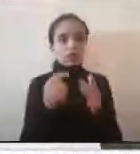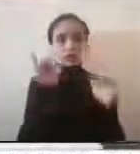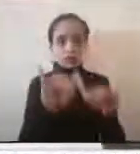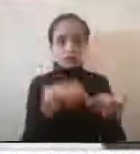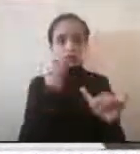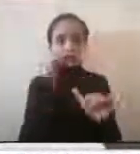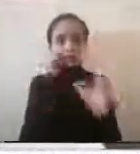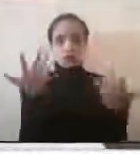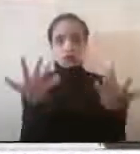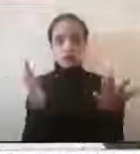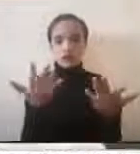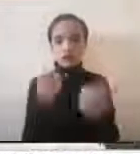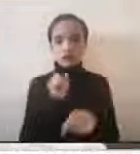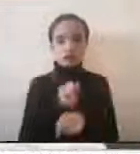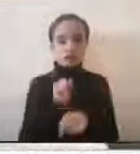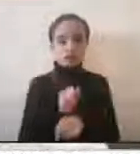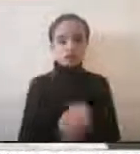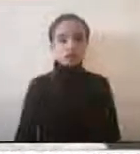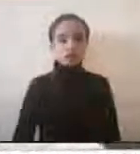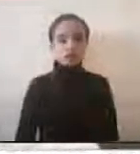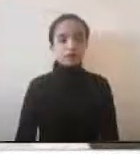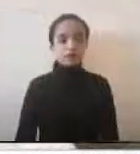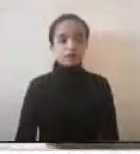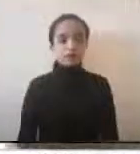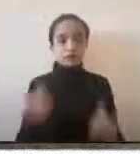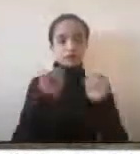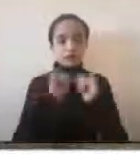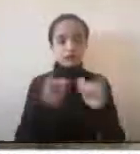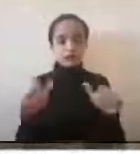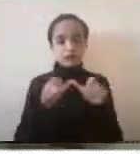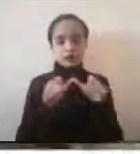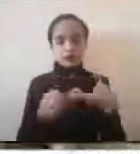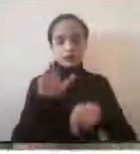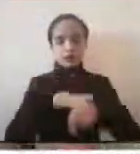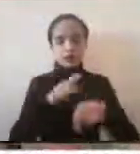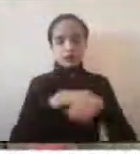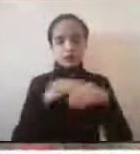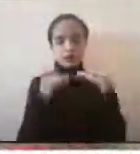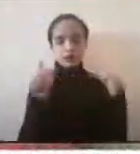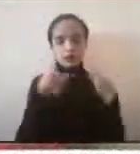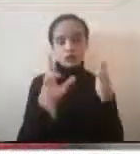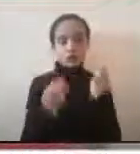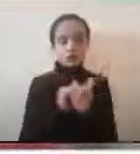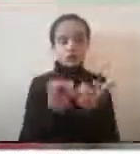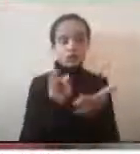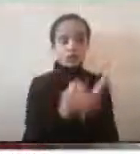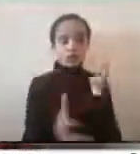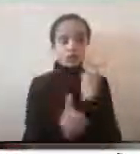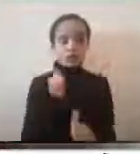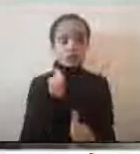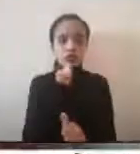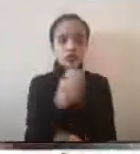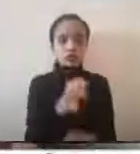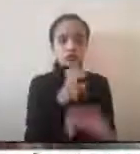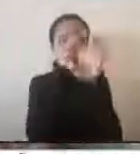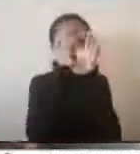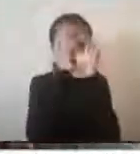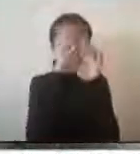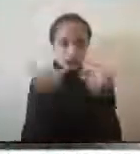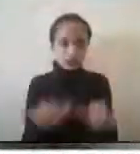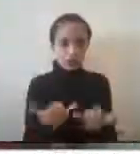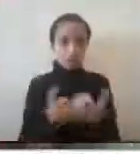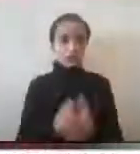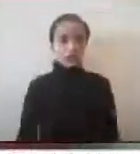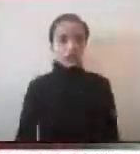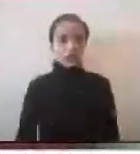Ida sa pagpapanatili ng kasalukuyang alert level na siyang pinakamaluwag sa kasalukuyan. Anya ito'y dahil may COVID-19 pandemic pa rin at